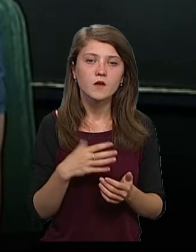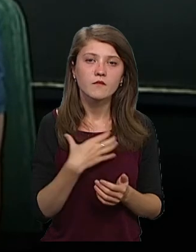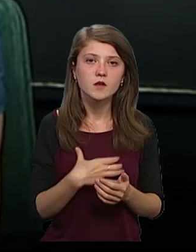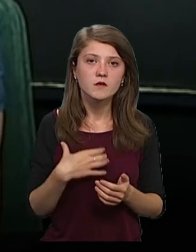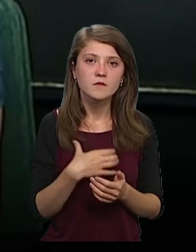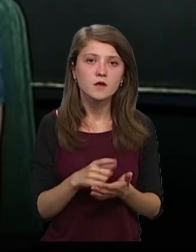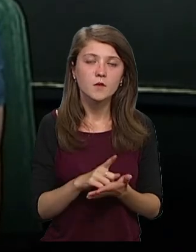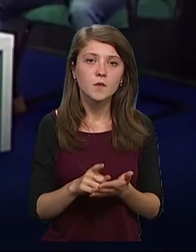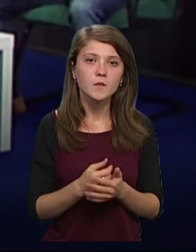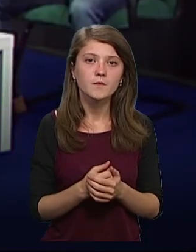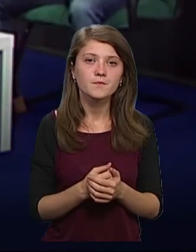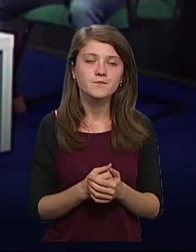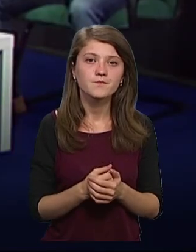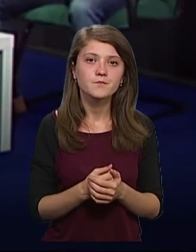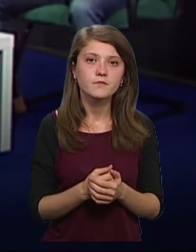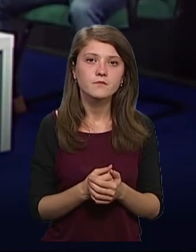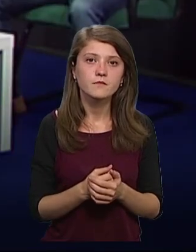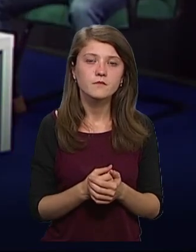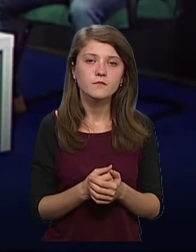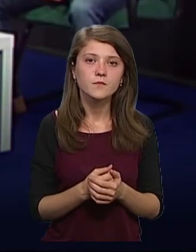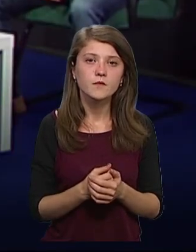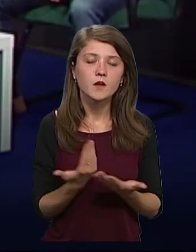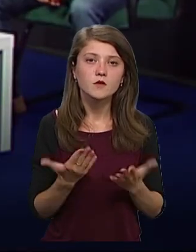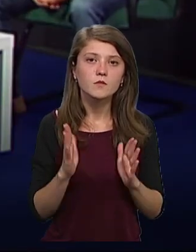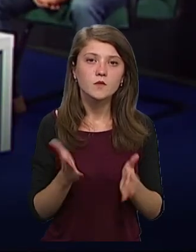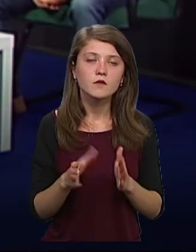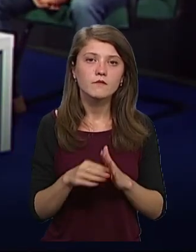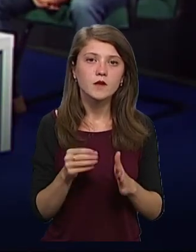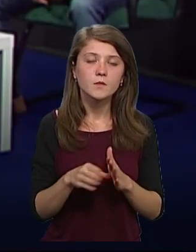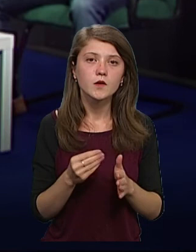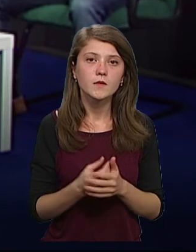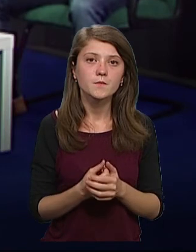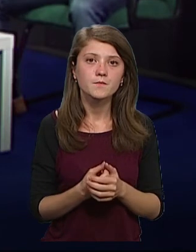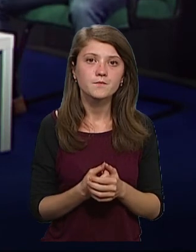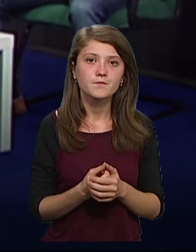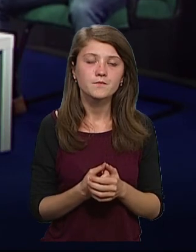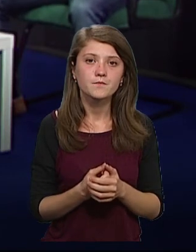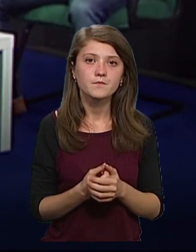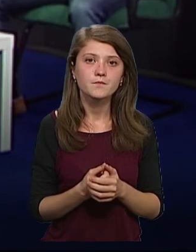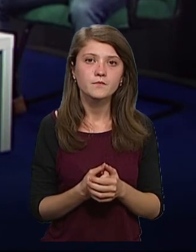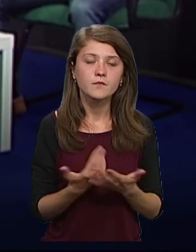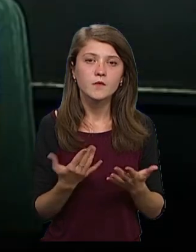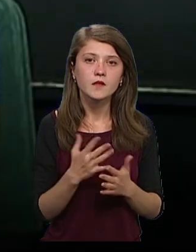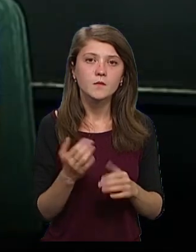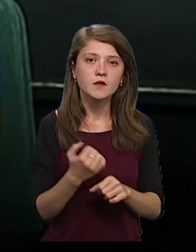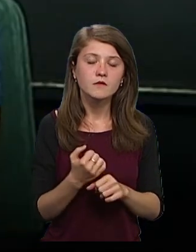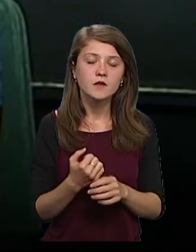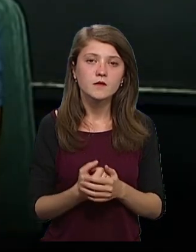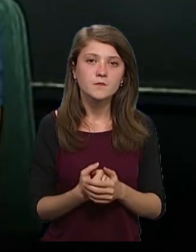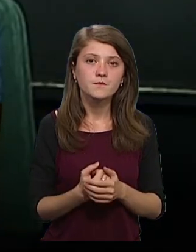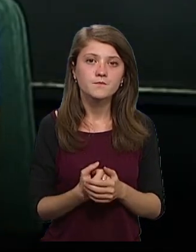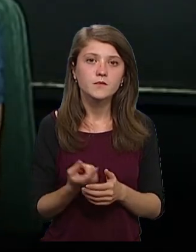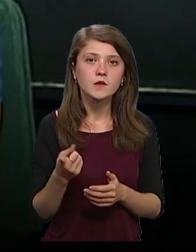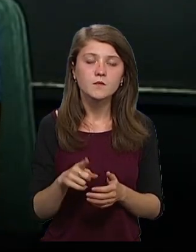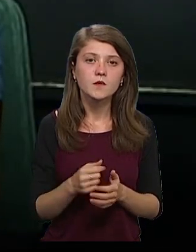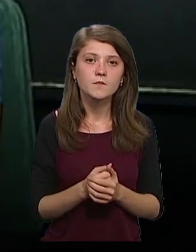унеможливлює нормальну роботу. Тут не можна працювати в таких умовах. Як ну, якщо будуть вибори, уявімо, позачергові... Воно законсервує ту ситуацію, як далі працювати. Ось я хотів почути. Тобто,